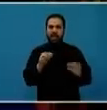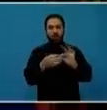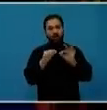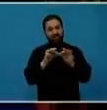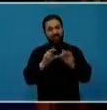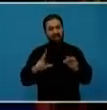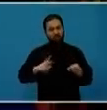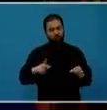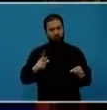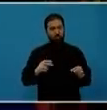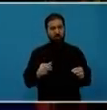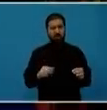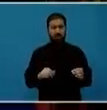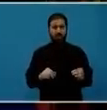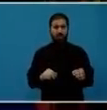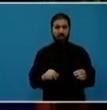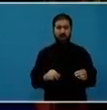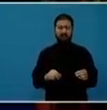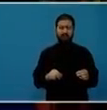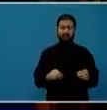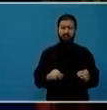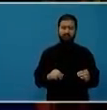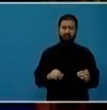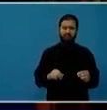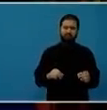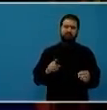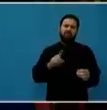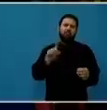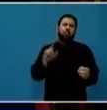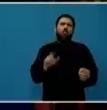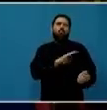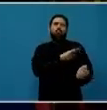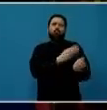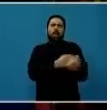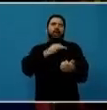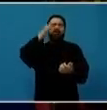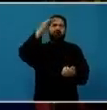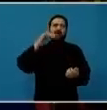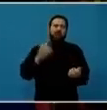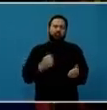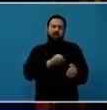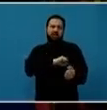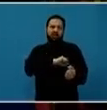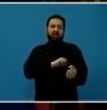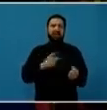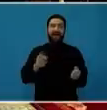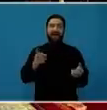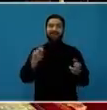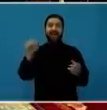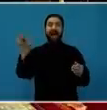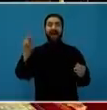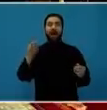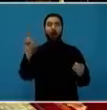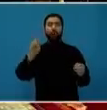N-am putea spune că sunt foarte puternice pentru că atunci ne-am înfricoșat și n-am mai rostit niciun cuvânt. Dar ele au un rol foarte important în viața